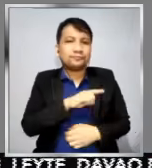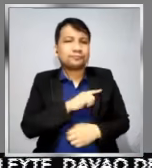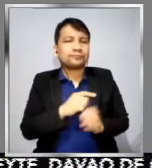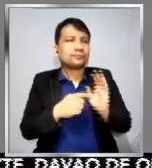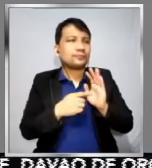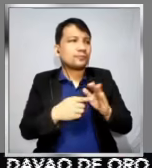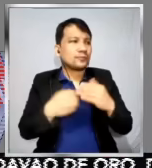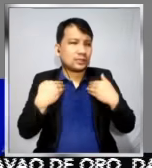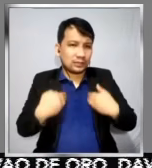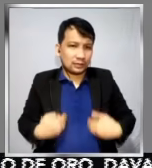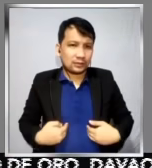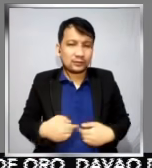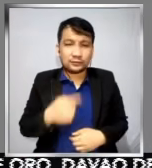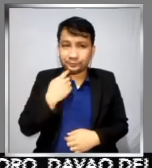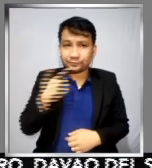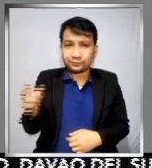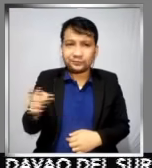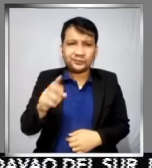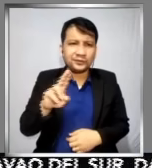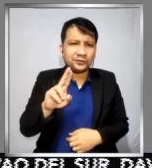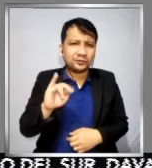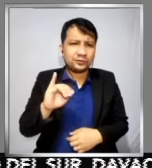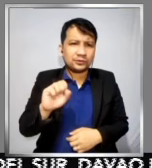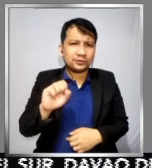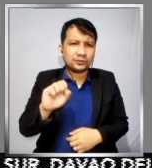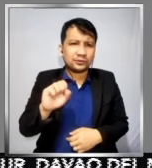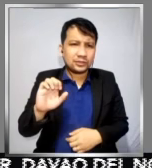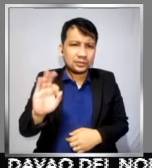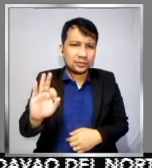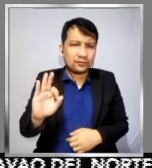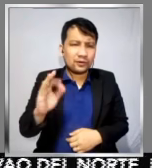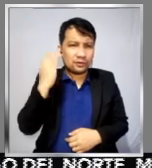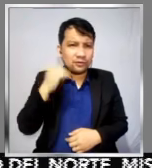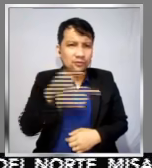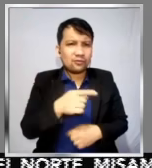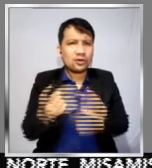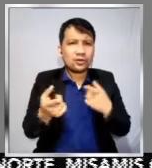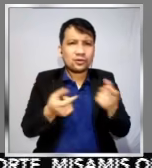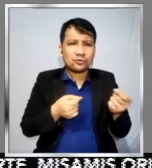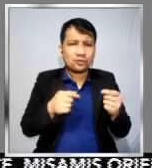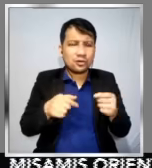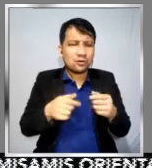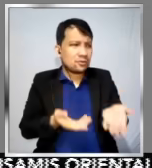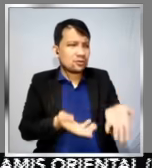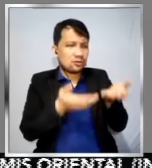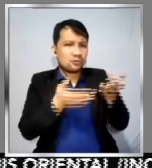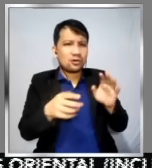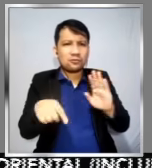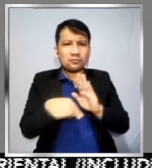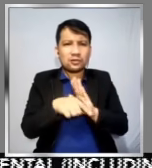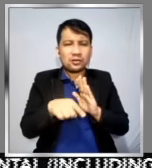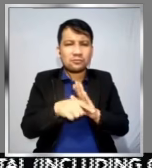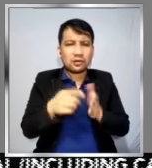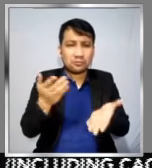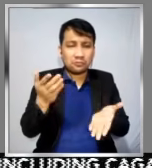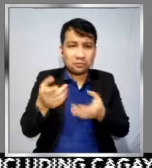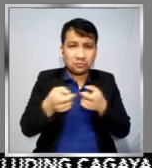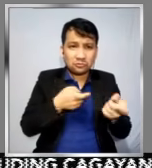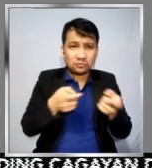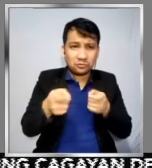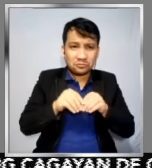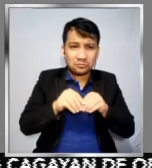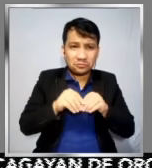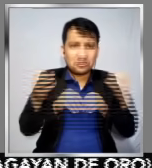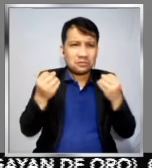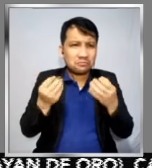namang pahayag ng UNICEF, kinilala nito ang mga hakbang ng gobyerno para mapigilan ang pagkalat ng COVID-19. Pero ang desisyon